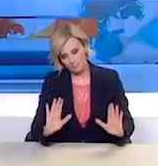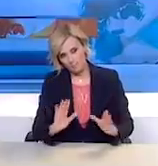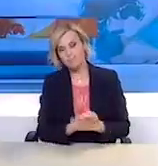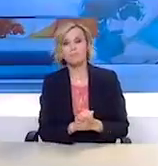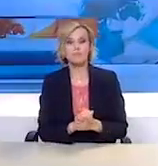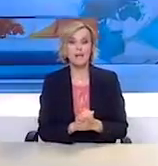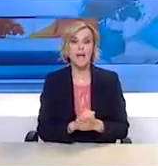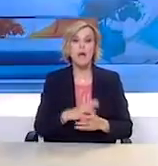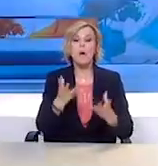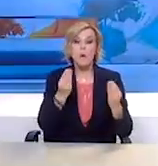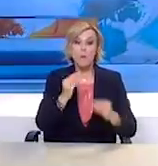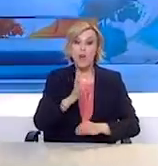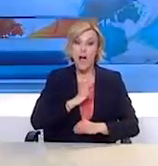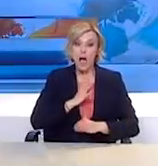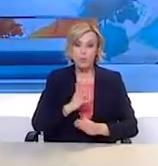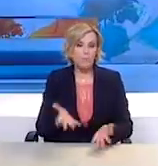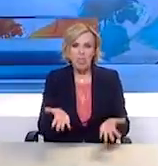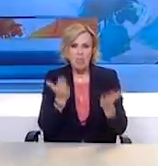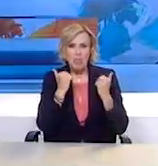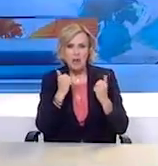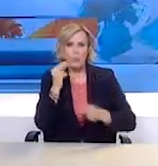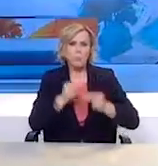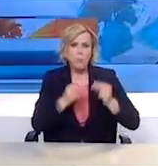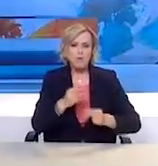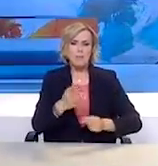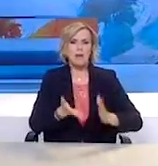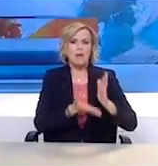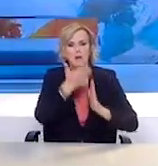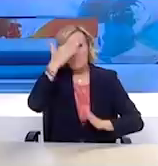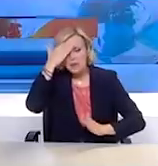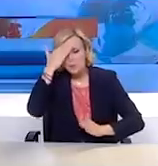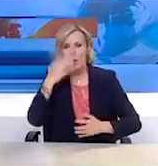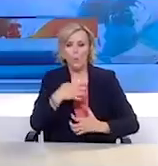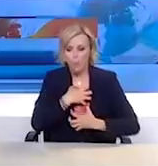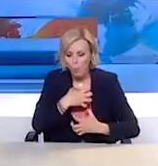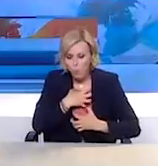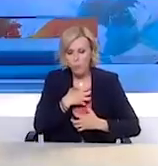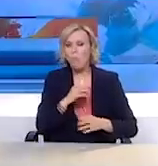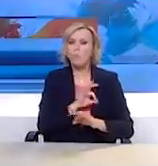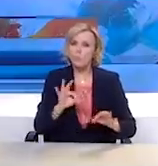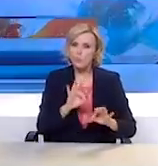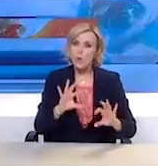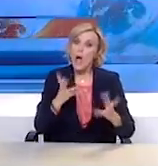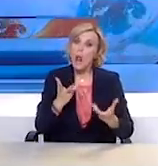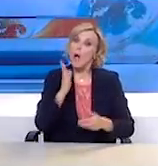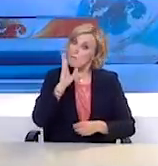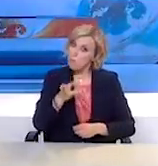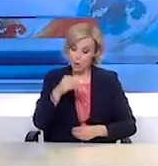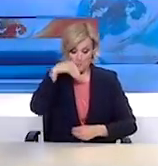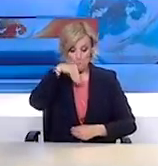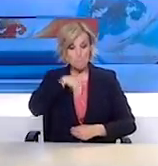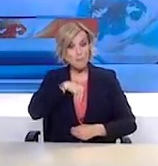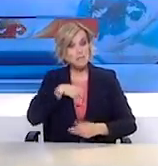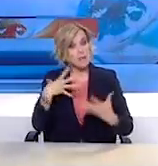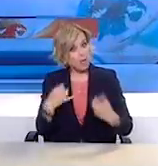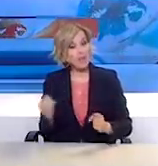Ίσα-ίσα αυτοί που είναι ασυμπτωματικοί και έχουν θετική την αντίδραση του ιού, την μοριακή, δηλαδή την ανίχνευση